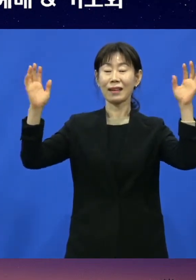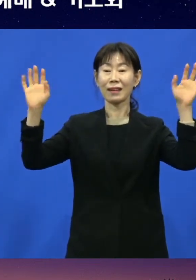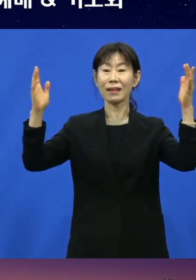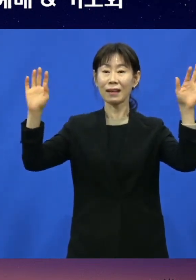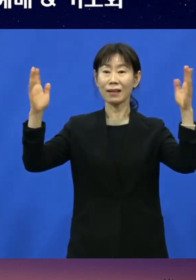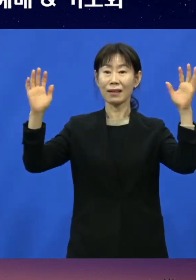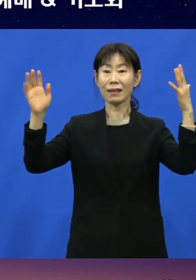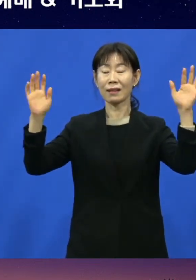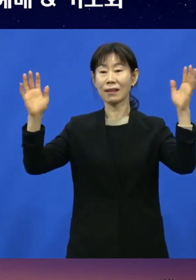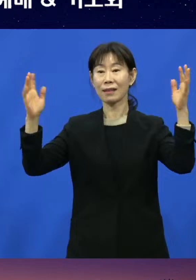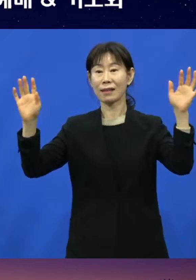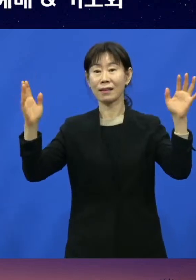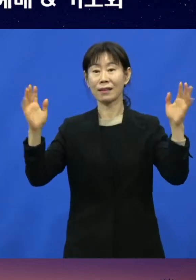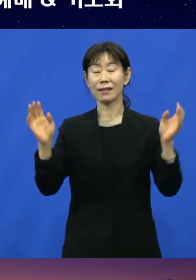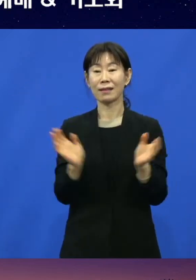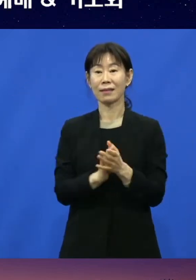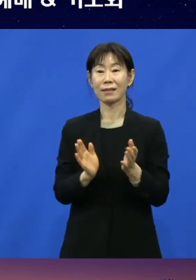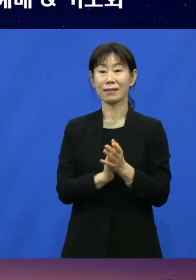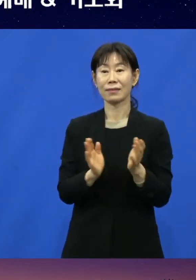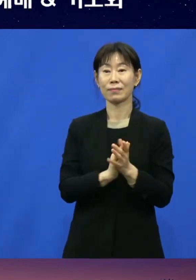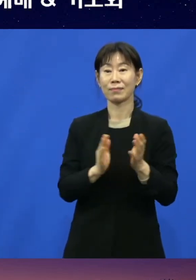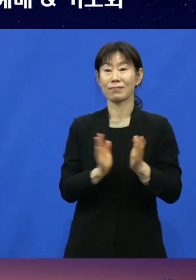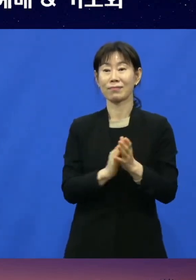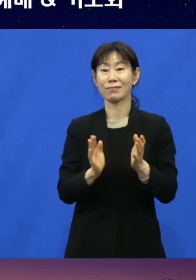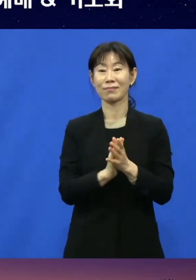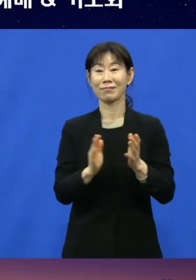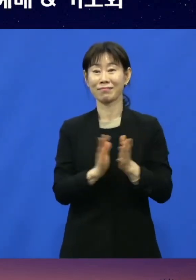오케이, 여기도 하네. 오케이, 하네.